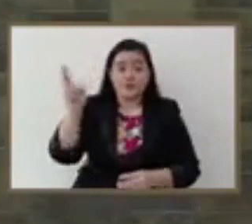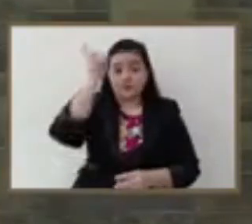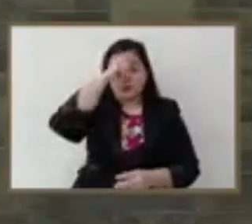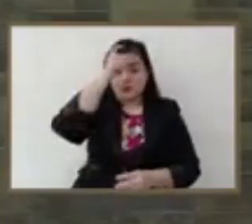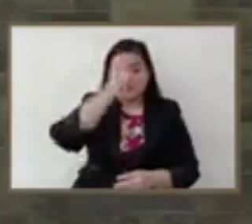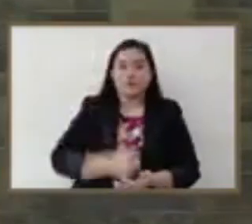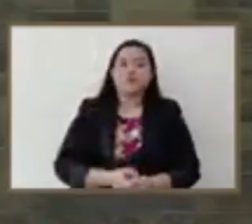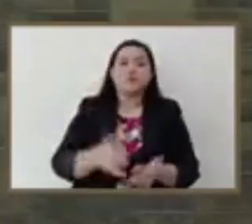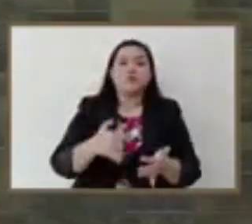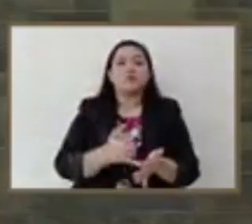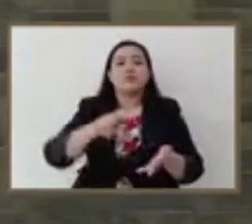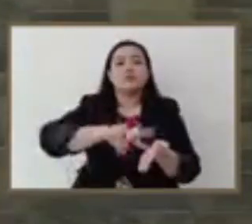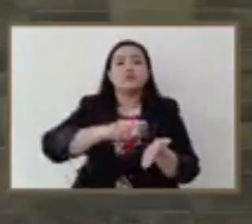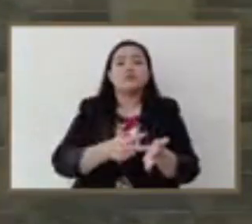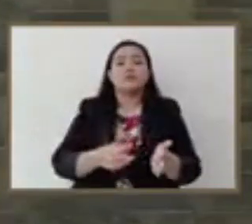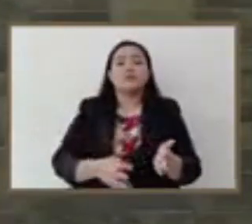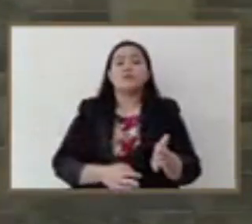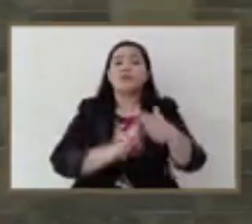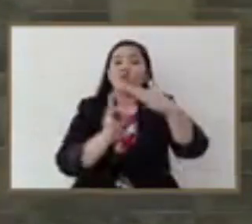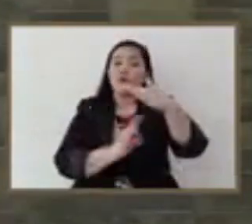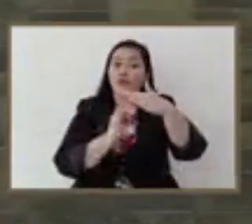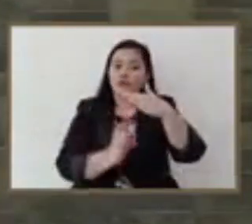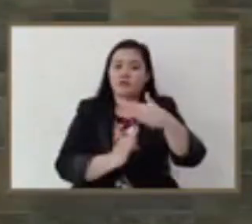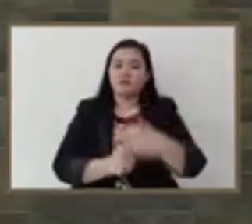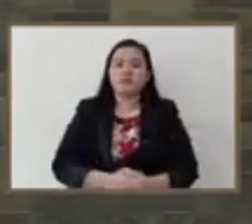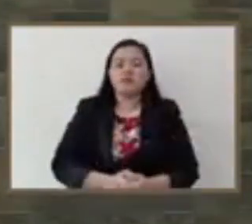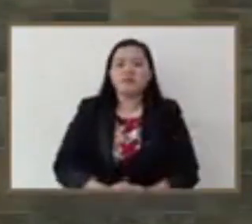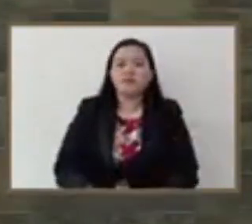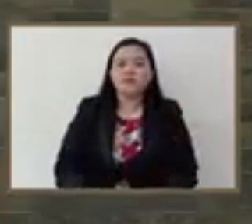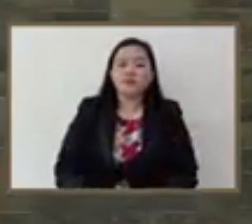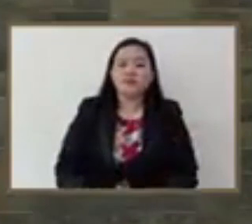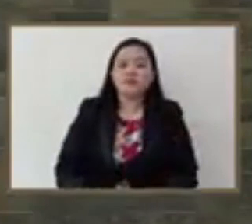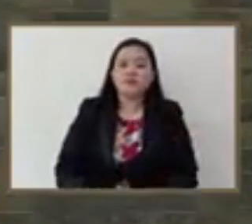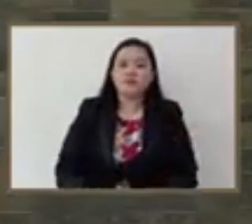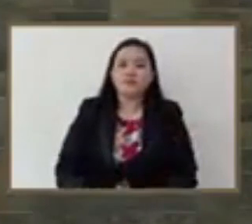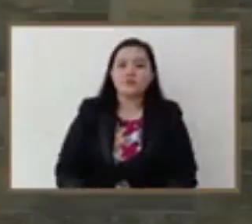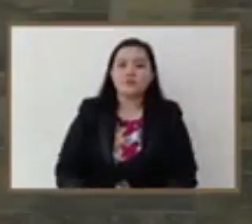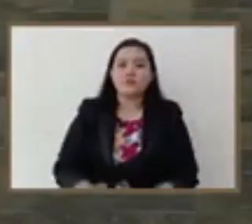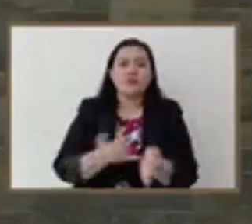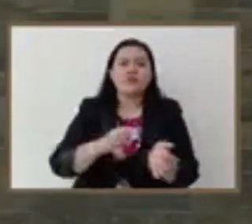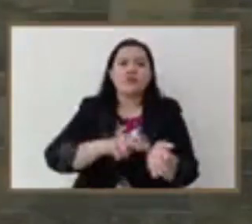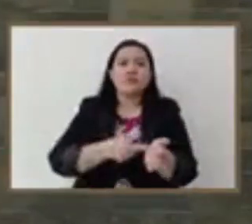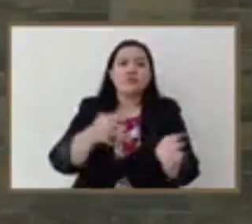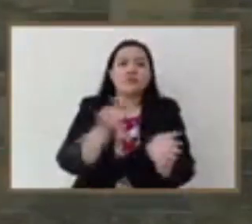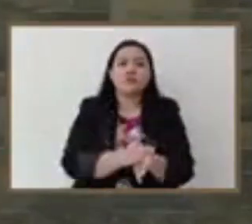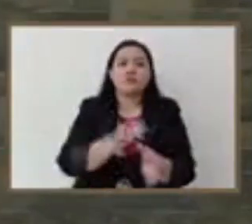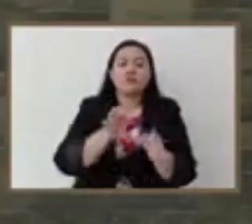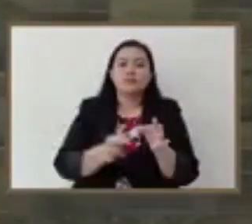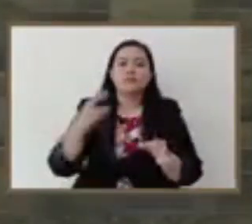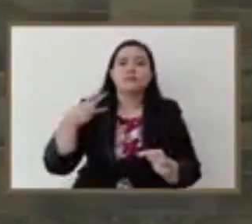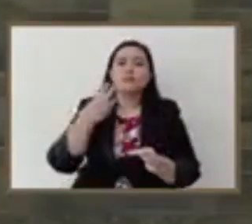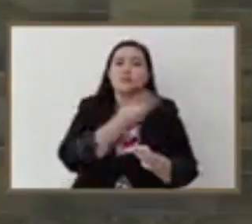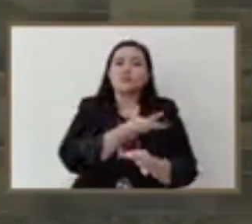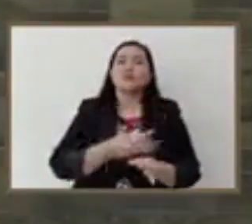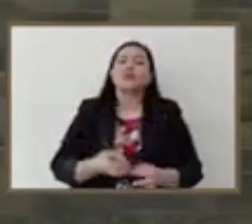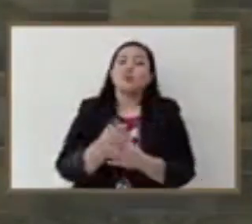tayo ay punong-puno at pinagyayaman natin ang sarili natin ng wisdom ng Diyos, which is the Word of God, kapatid. That is